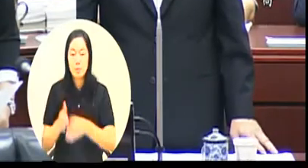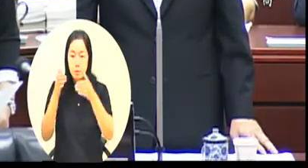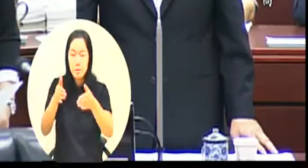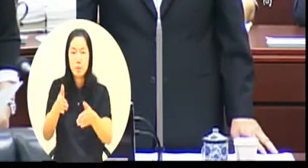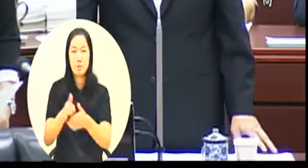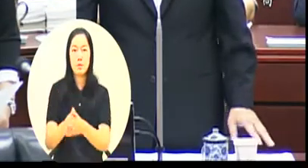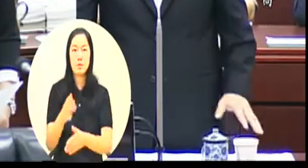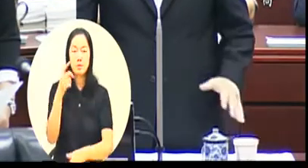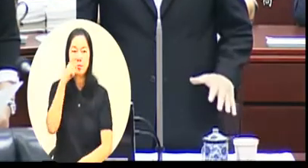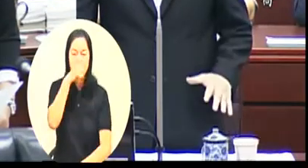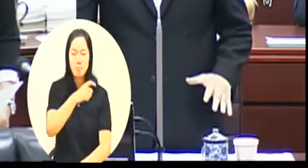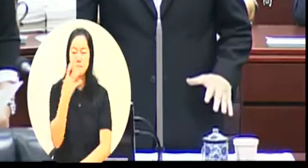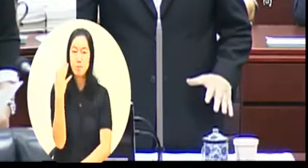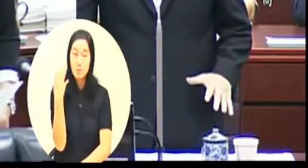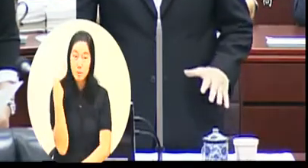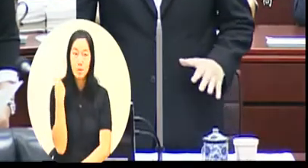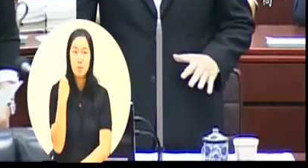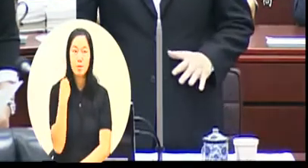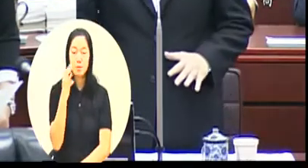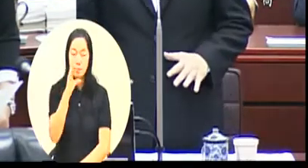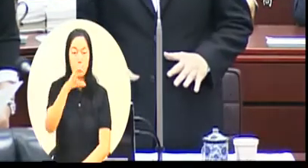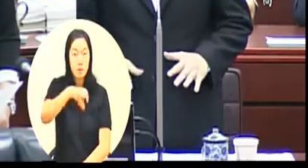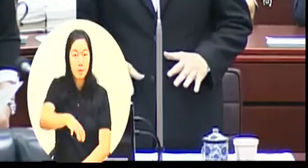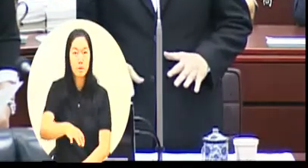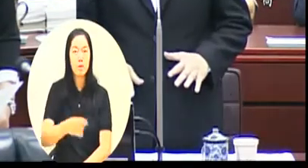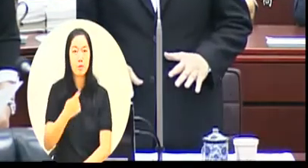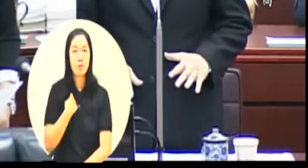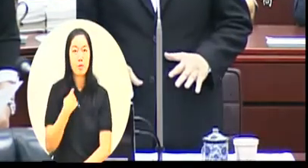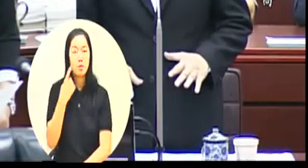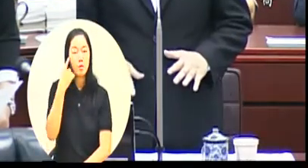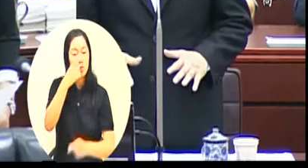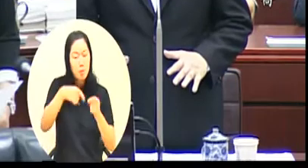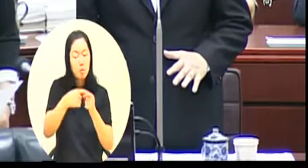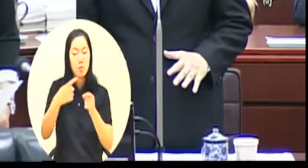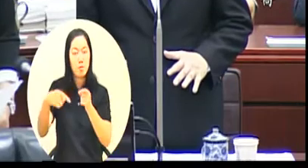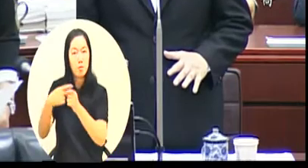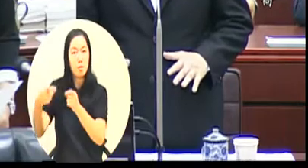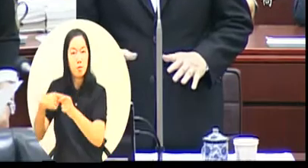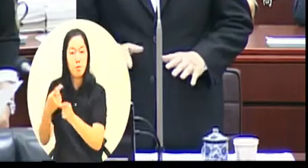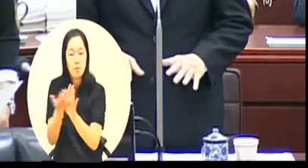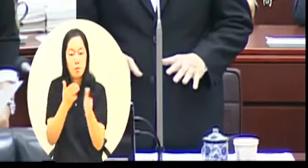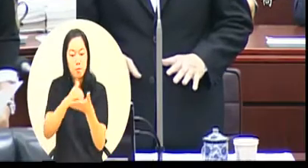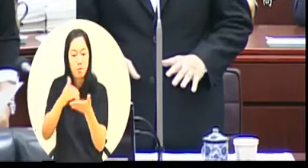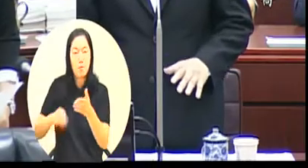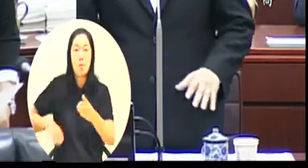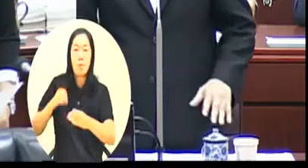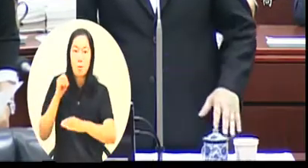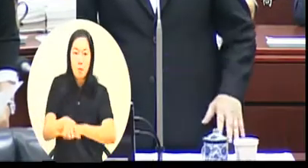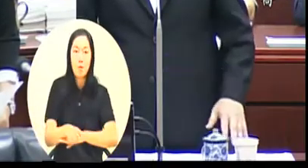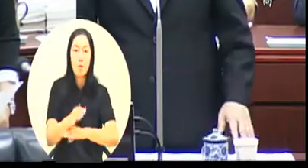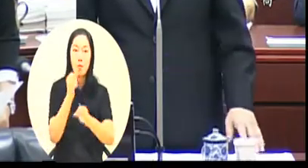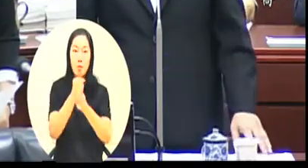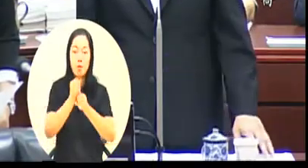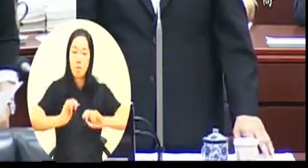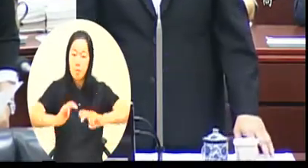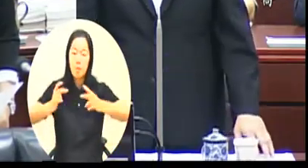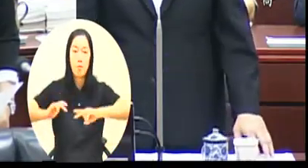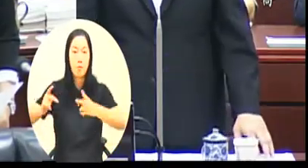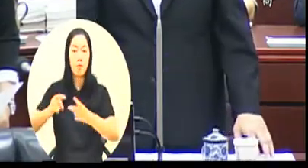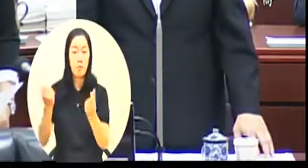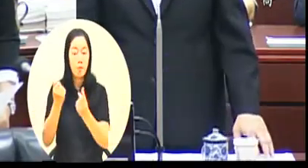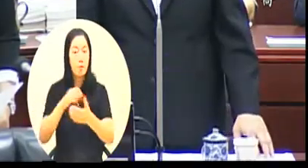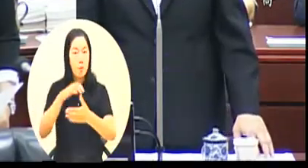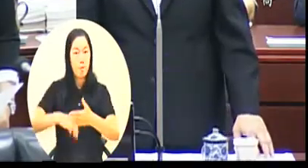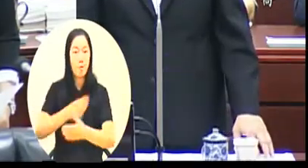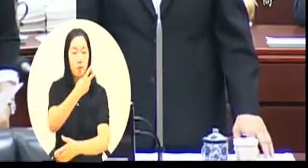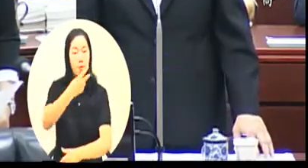旧的部分，这些老旧的部分，我们会逐年就编列预算来逐年来做一个改善，包括我们